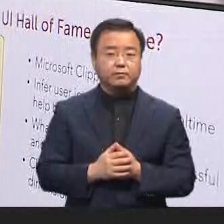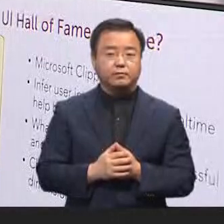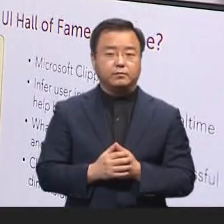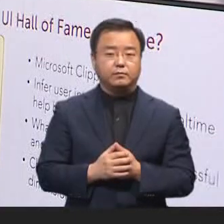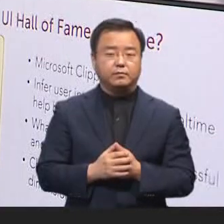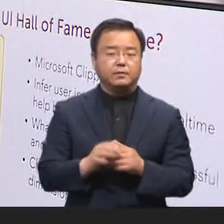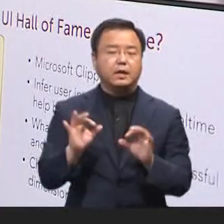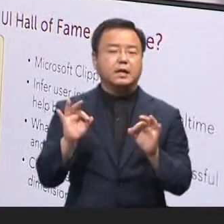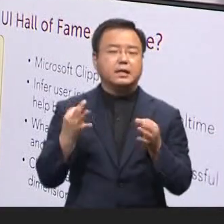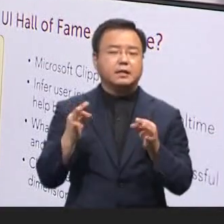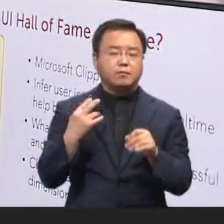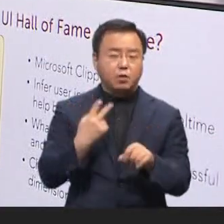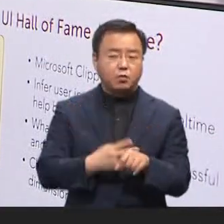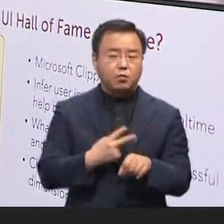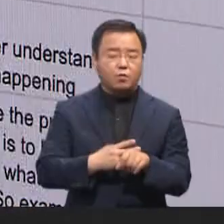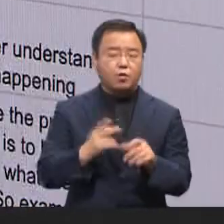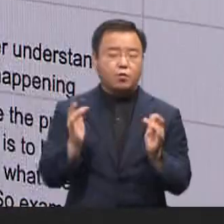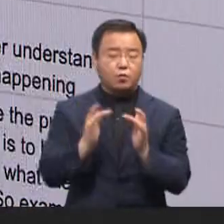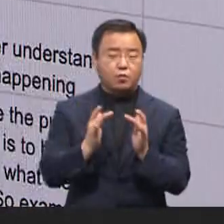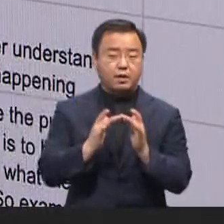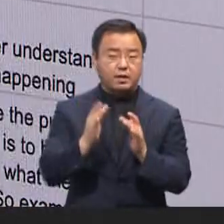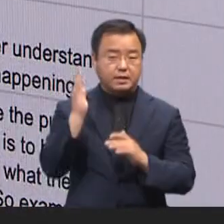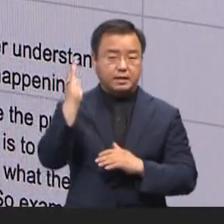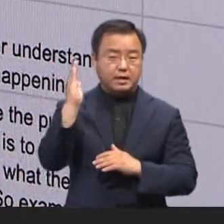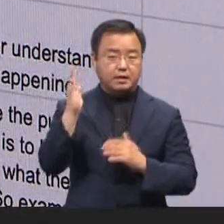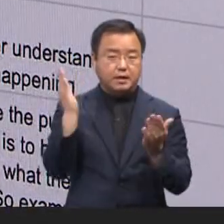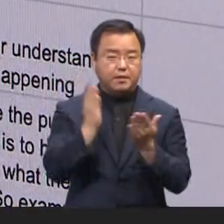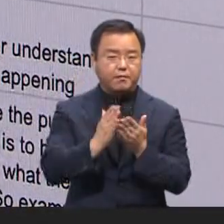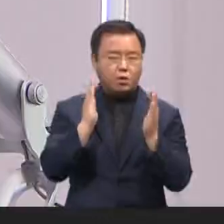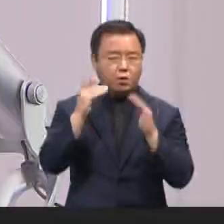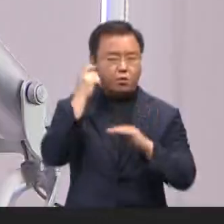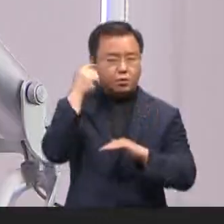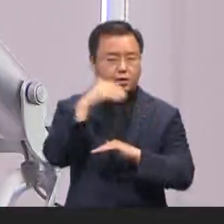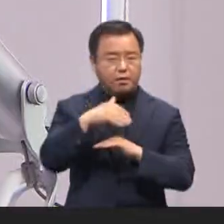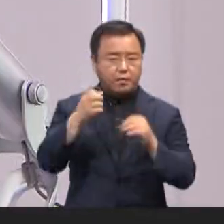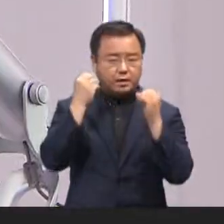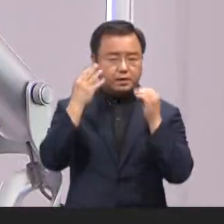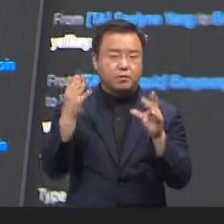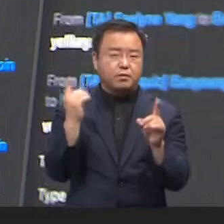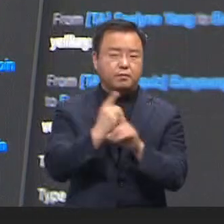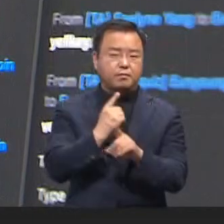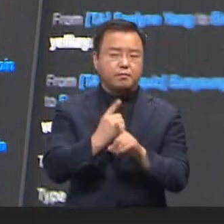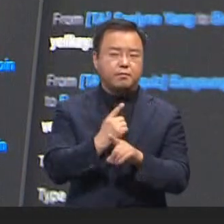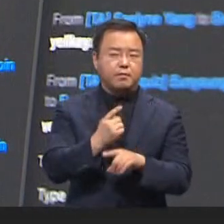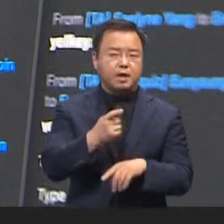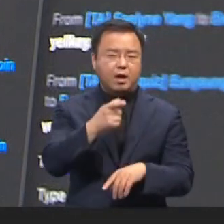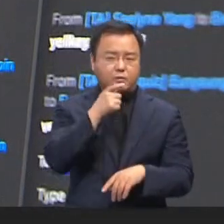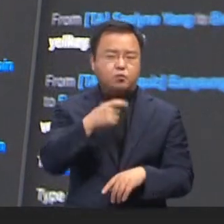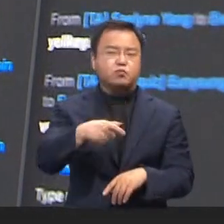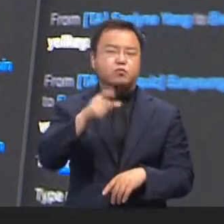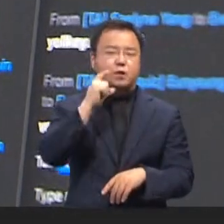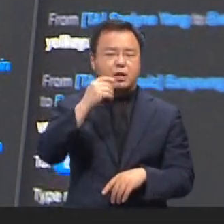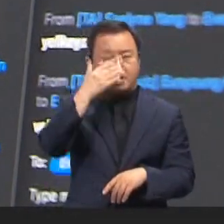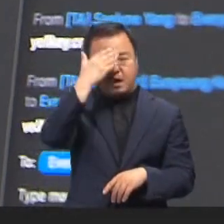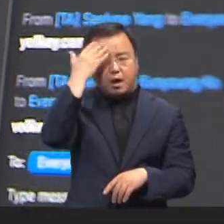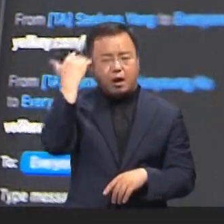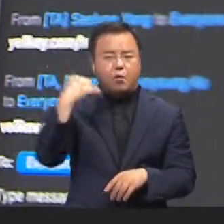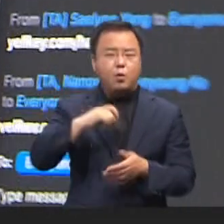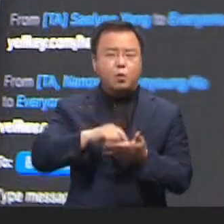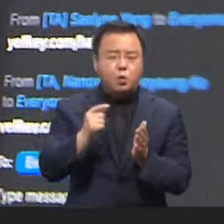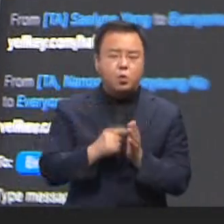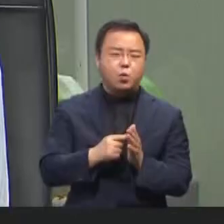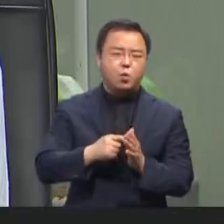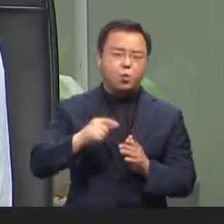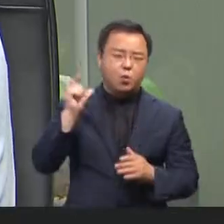김 교수는 온라인 강의에 맞춰 학습 계획서를 새로 짰습니다. 목을 축이고 땀을 훔쳐야 할 정도로